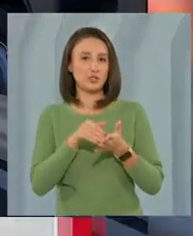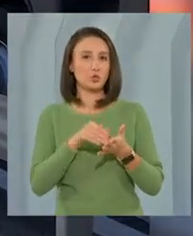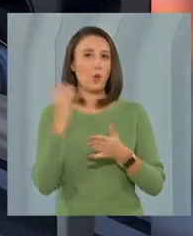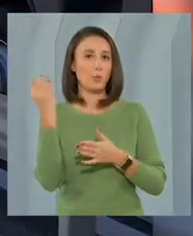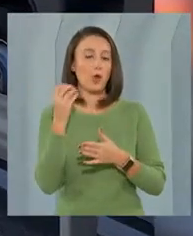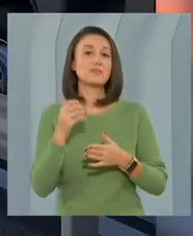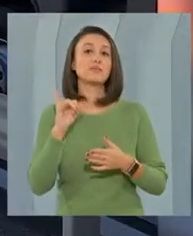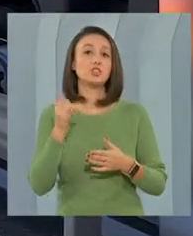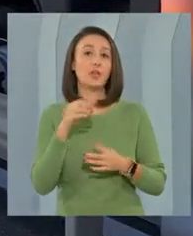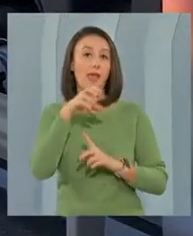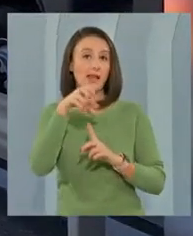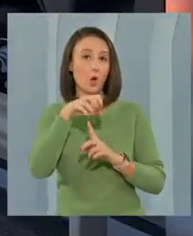Județeană și un elicopter SMURD